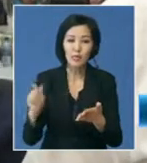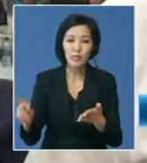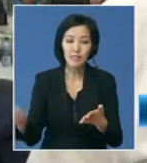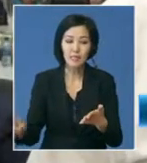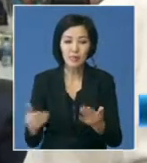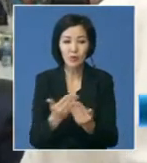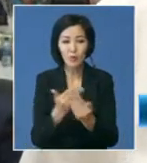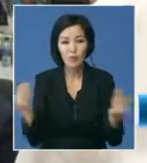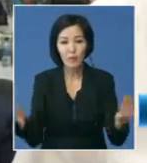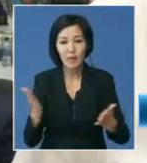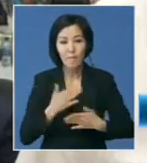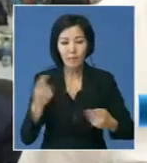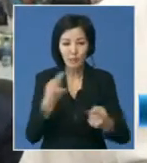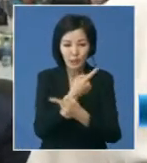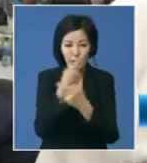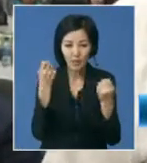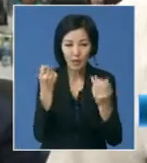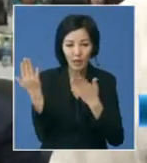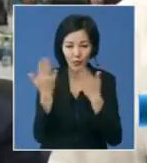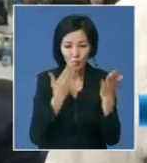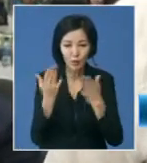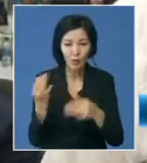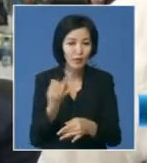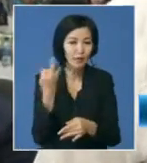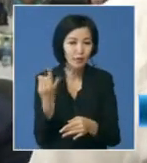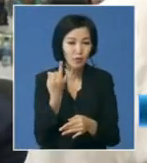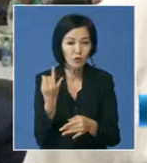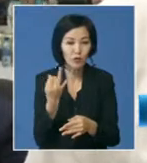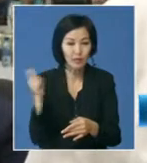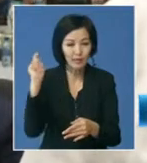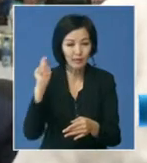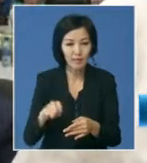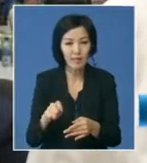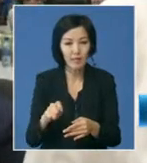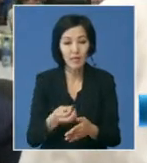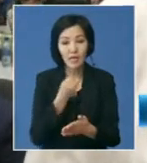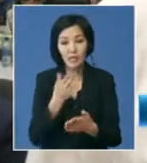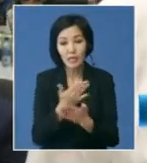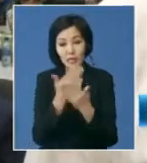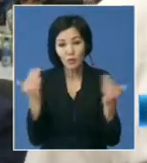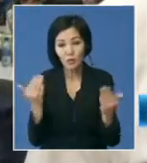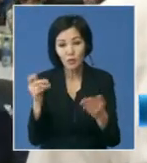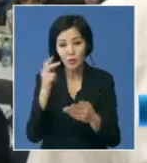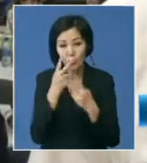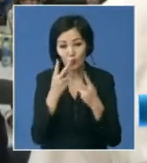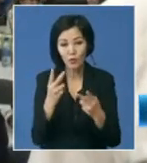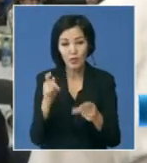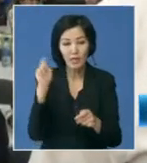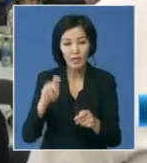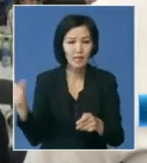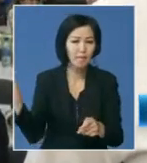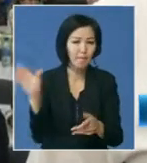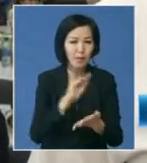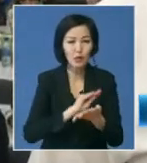жайлы біз жариялаған ақпаратты көріп, өздері қызығушылық танытып келген. Жақсыны көрмекке деп жеткен барлық бұқаралық ақпарат